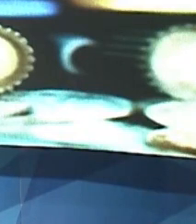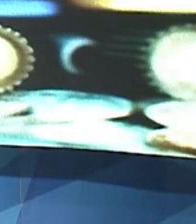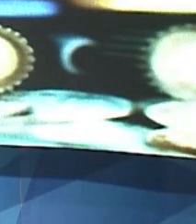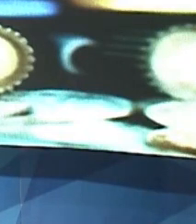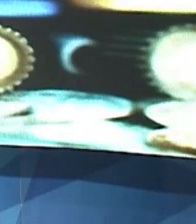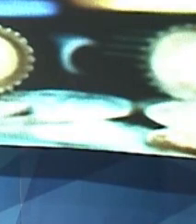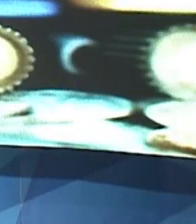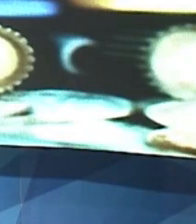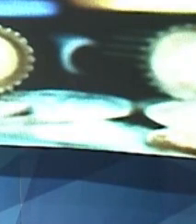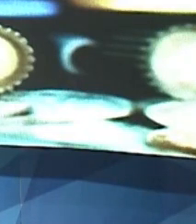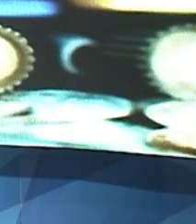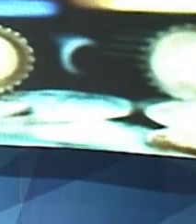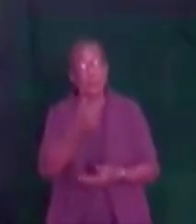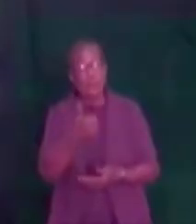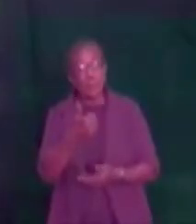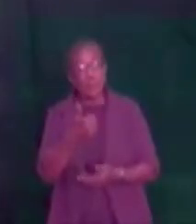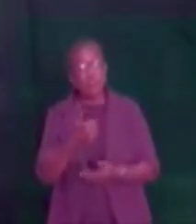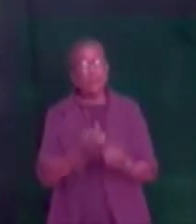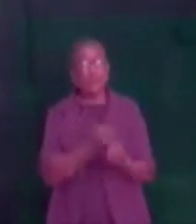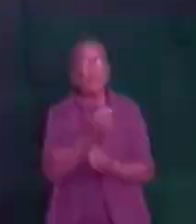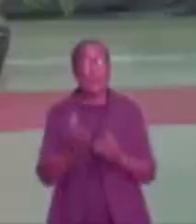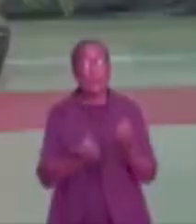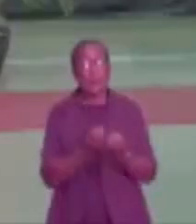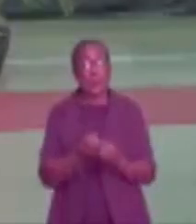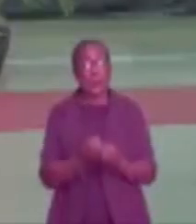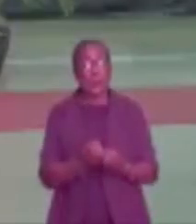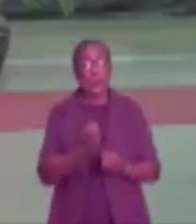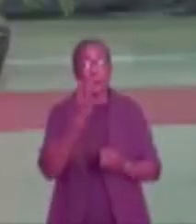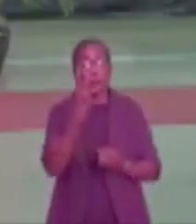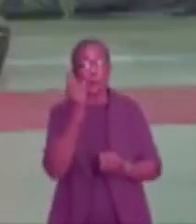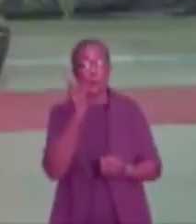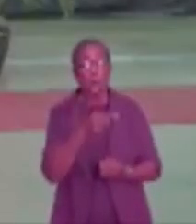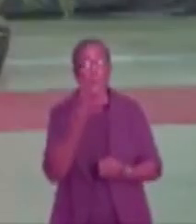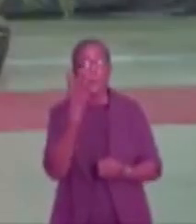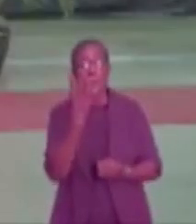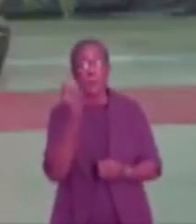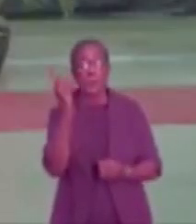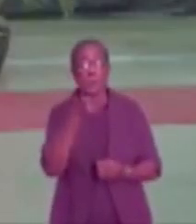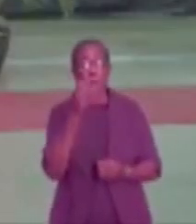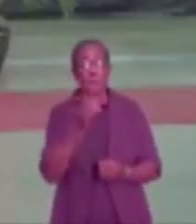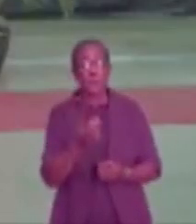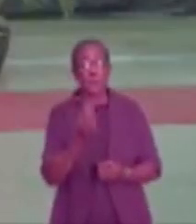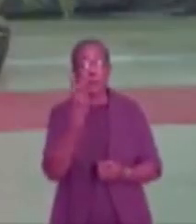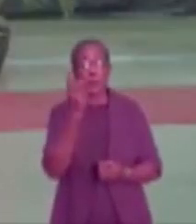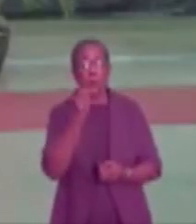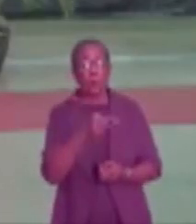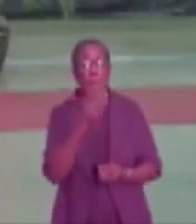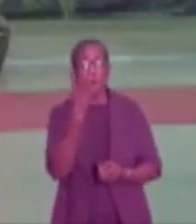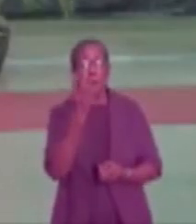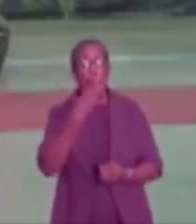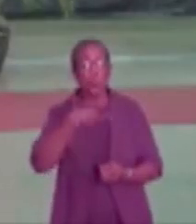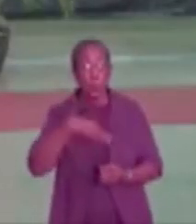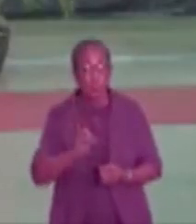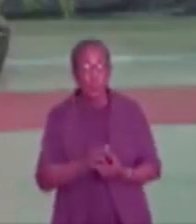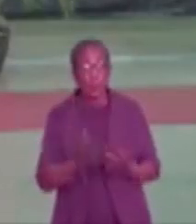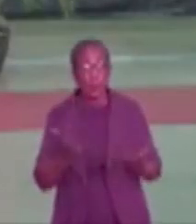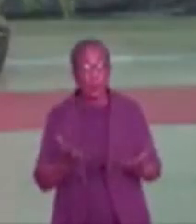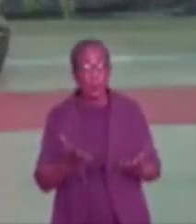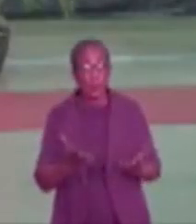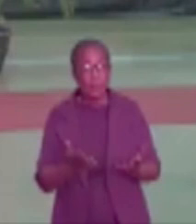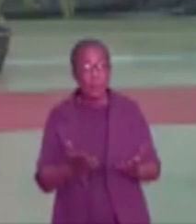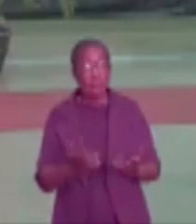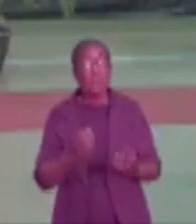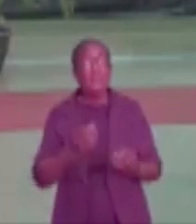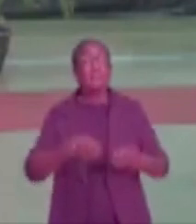is uitgekomen. Met andere woorden, die 2,4% van 2023, de projecties voor 2024